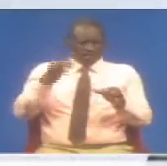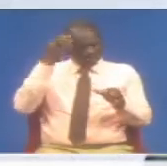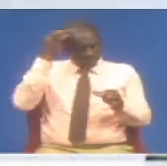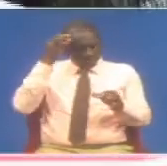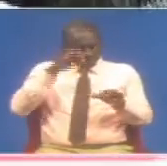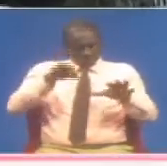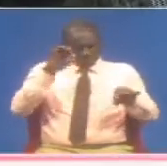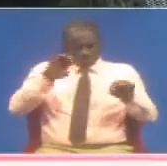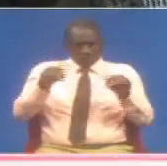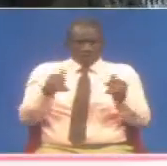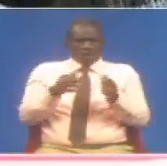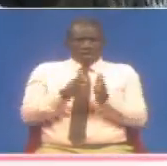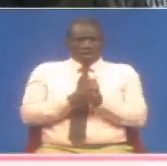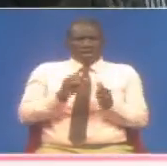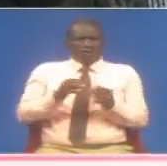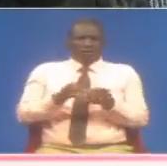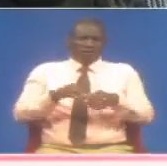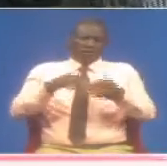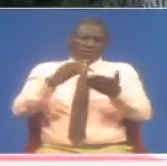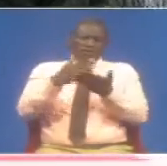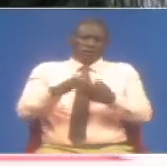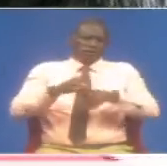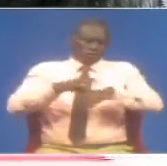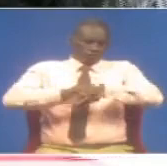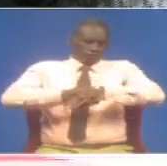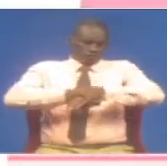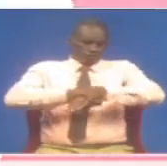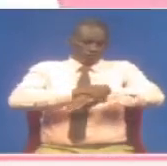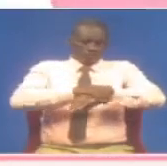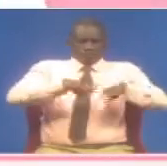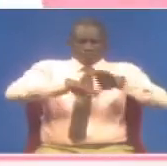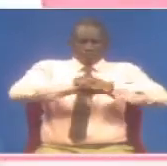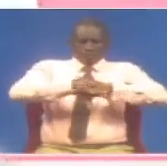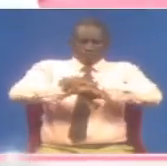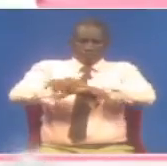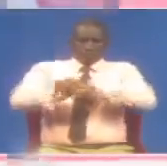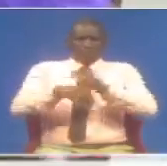alafu ile awamu ya mkando inaanza.